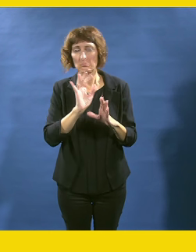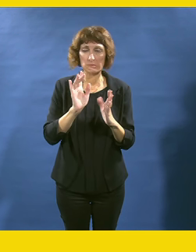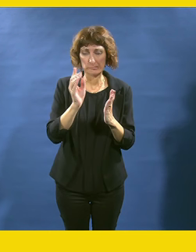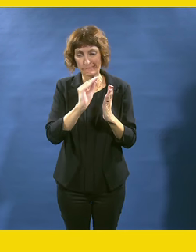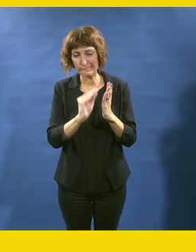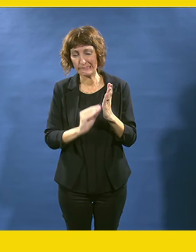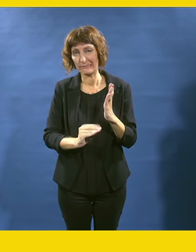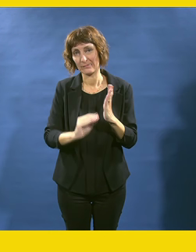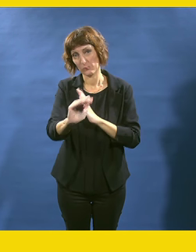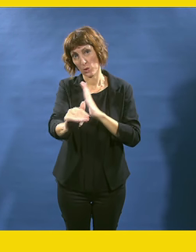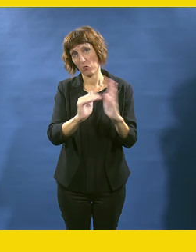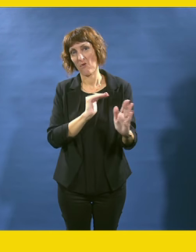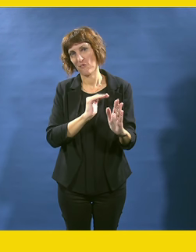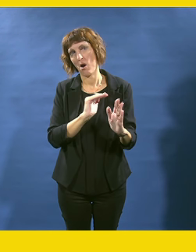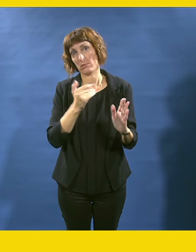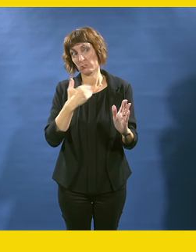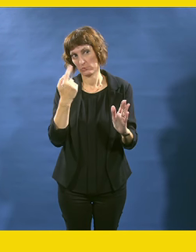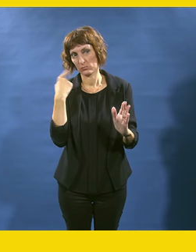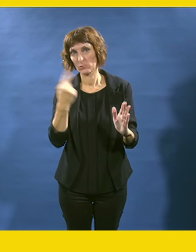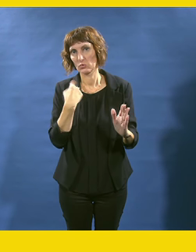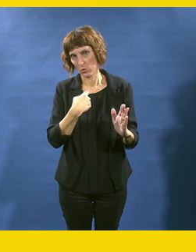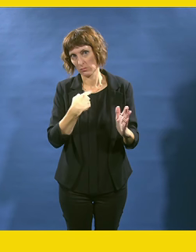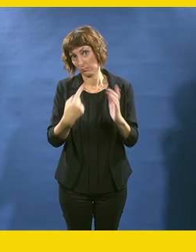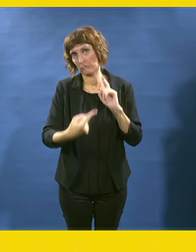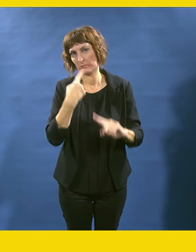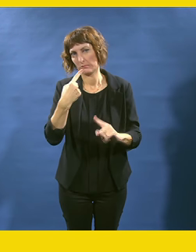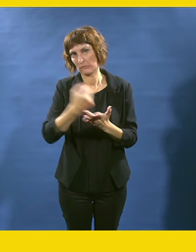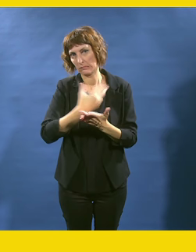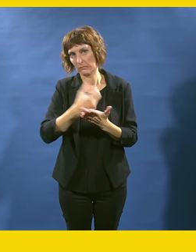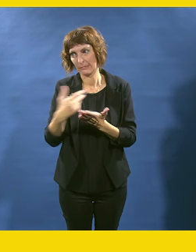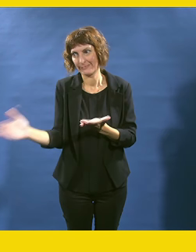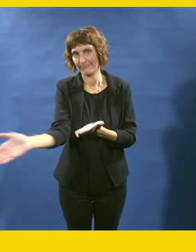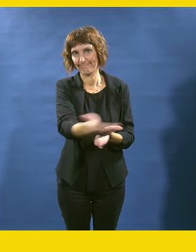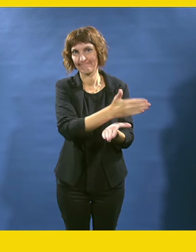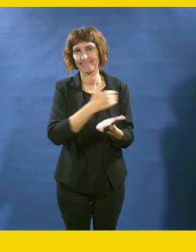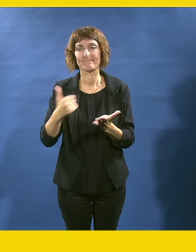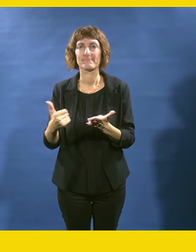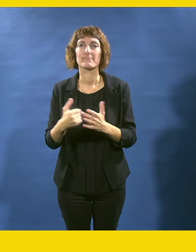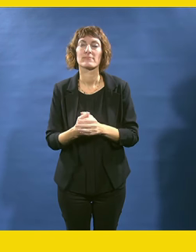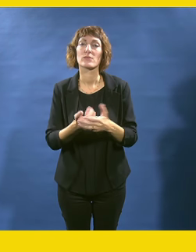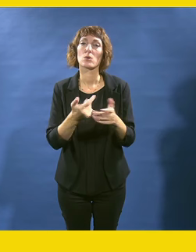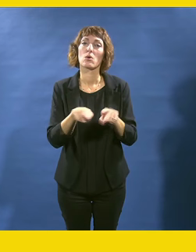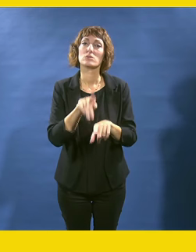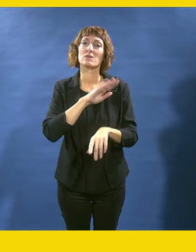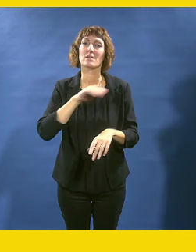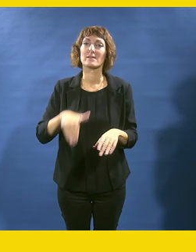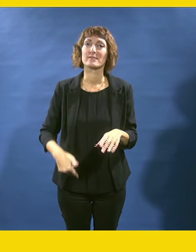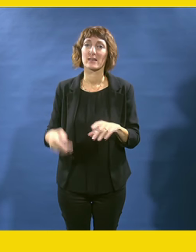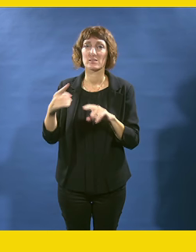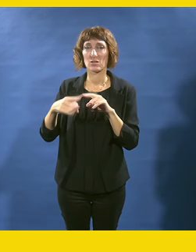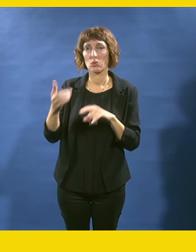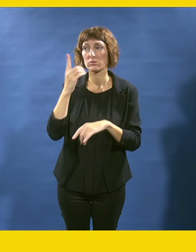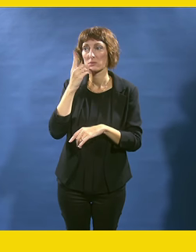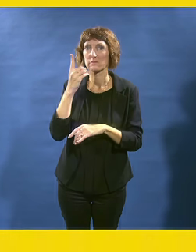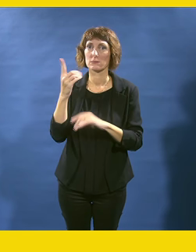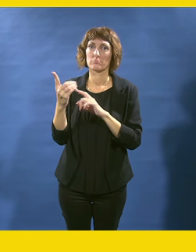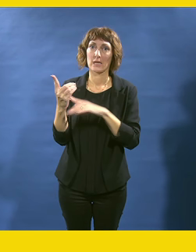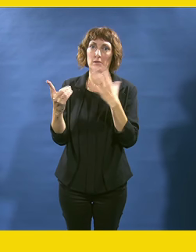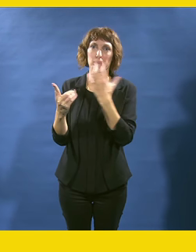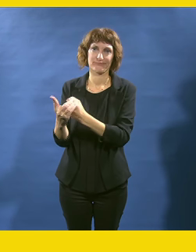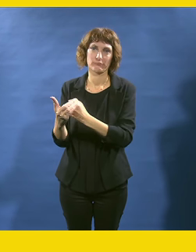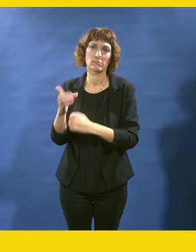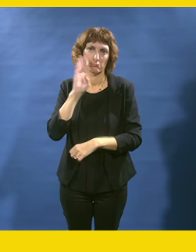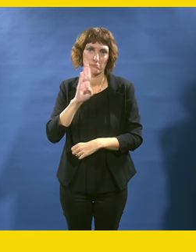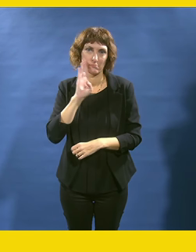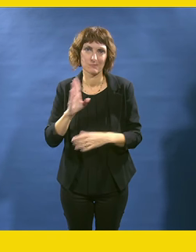vous en remercie par avance. Et puis la dernière chose, évidemment, vous rappeler de couper le son de vos téléphones, s'il vous plaît, et